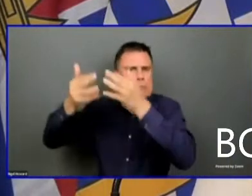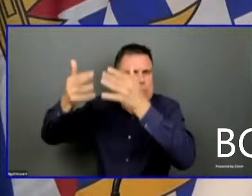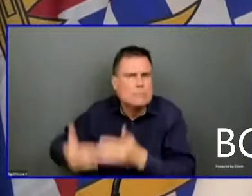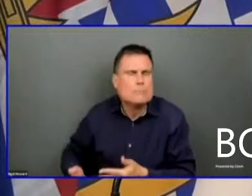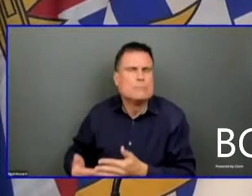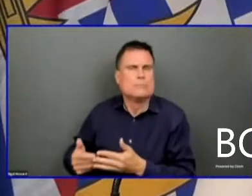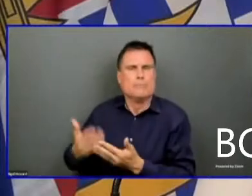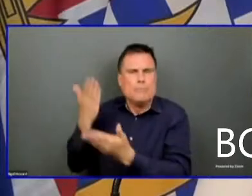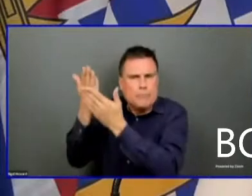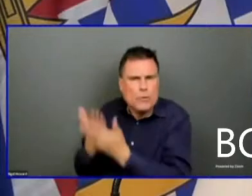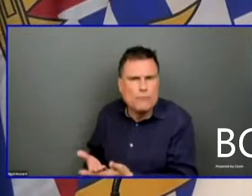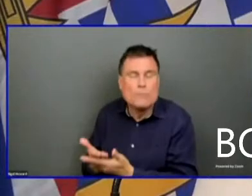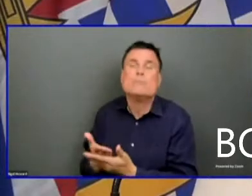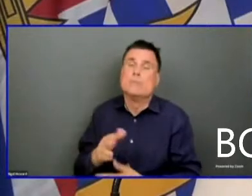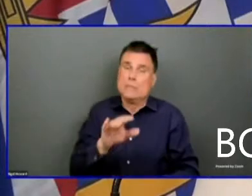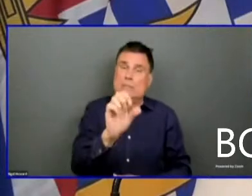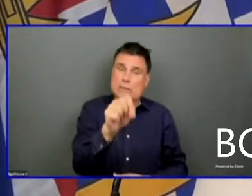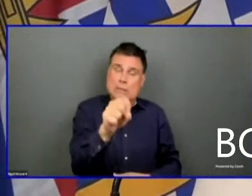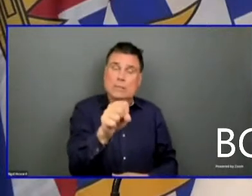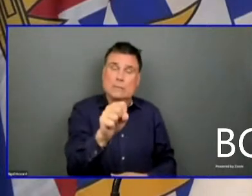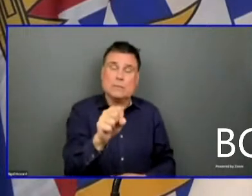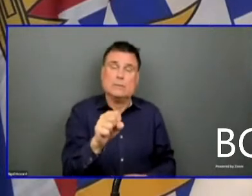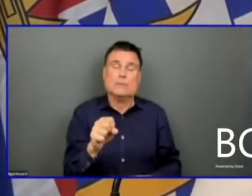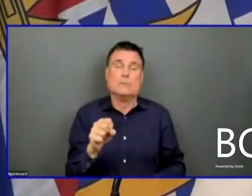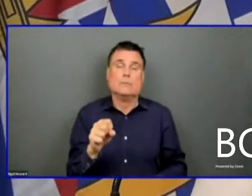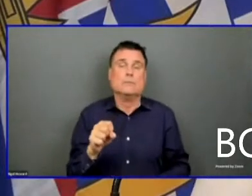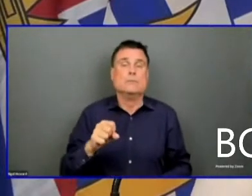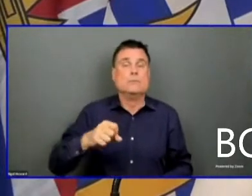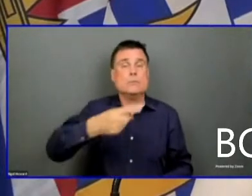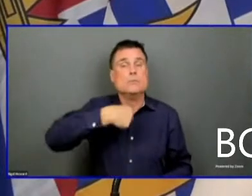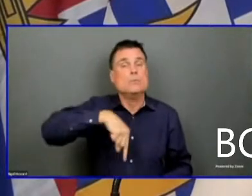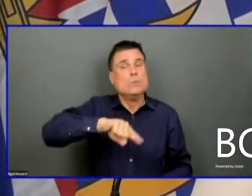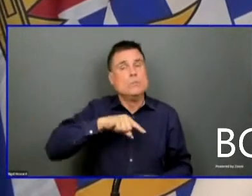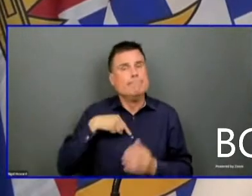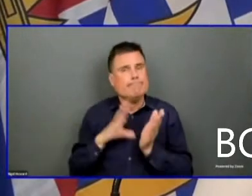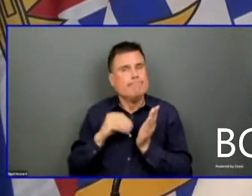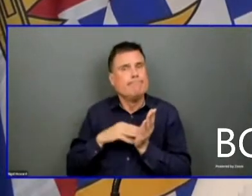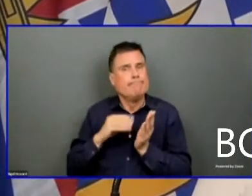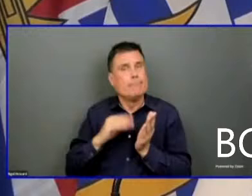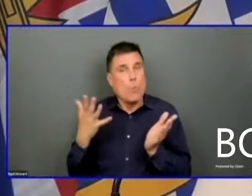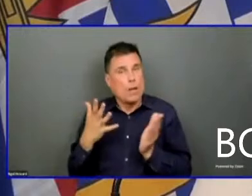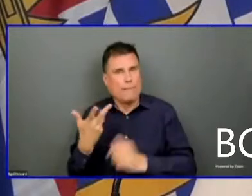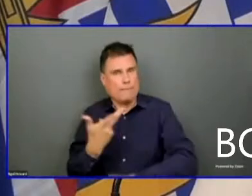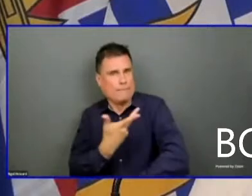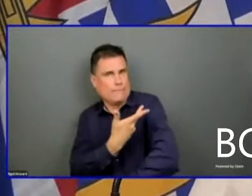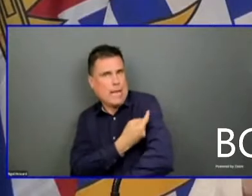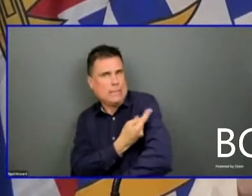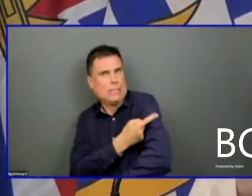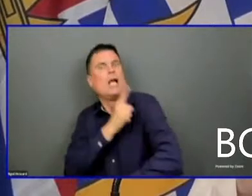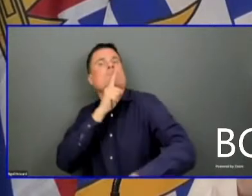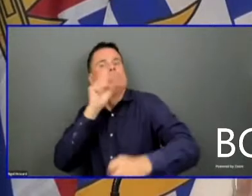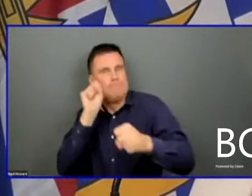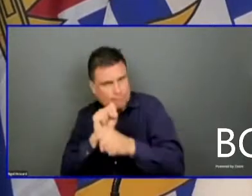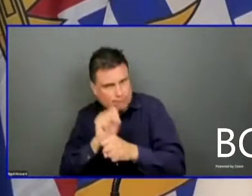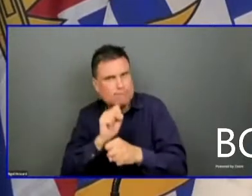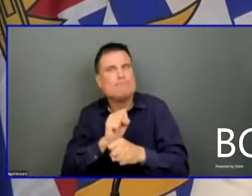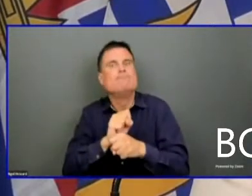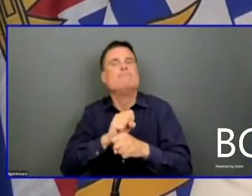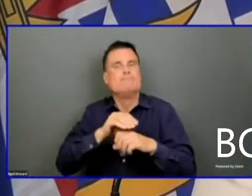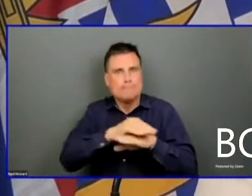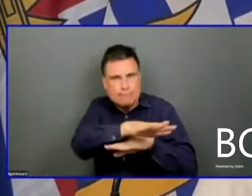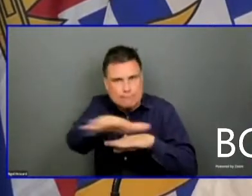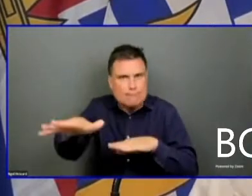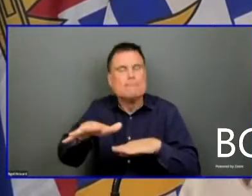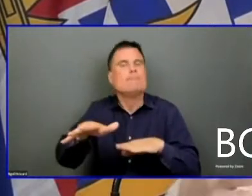一些限制措施也是逐渐开放 both on an individual level but also how